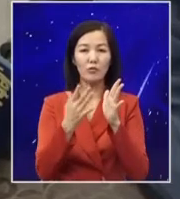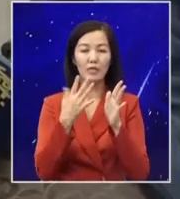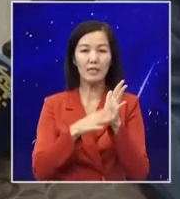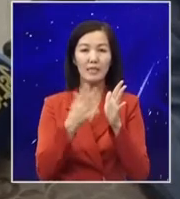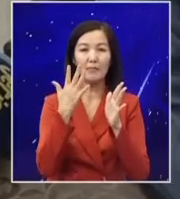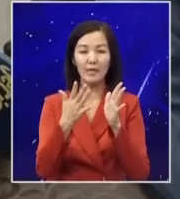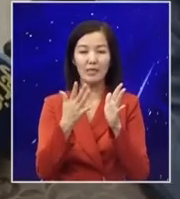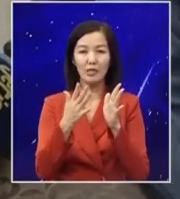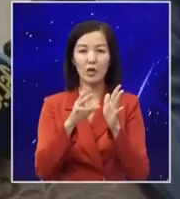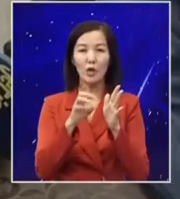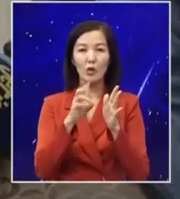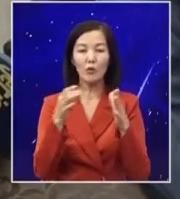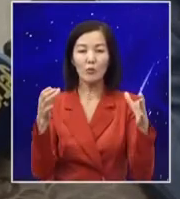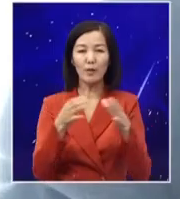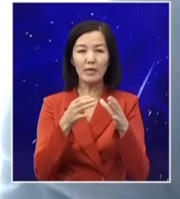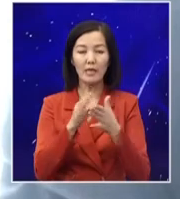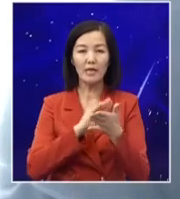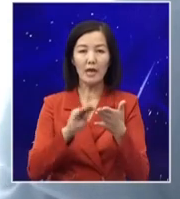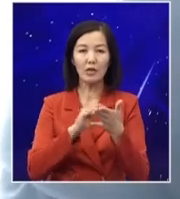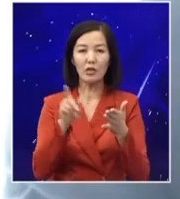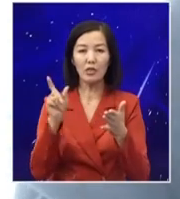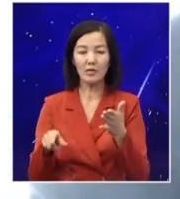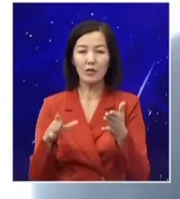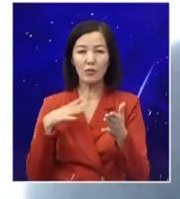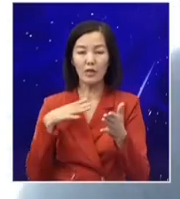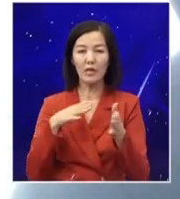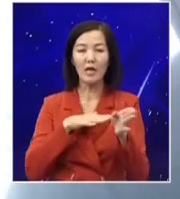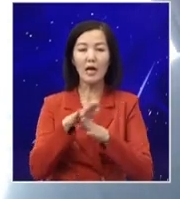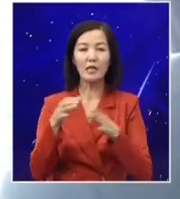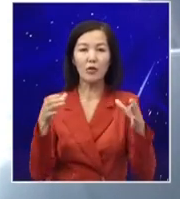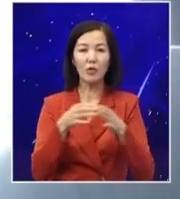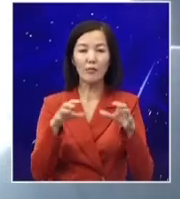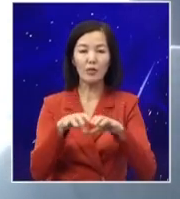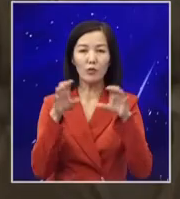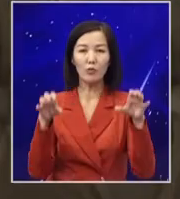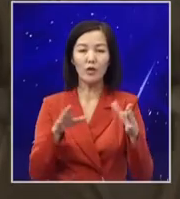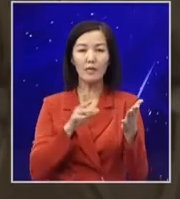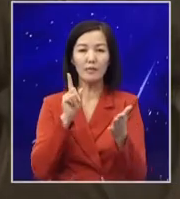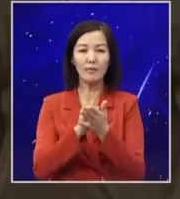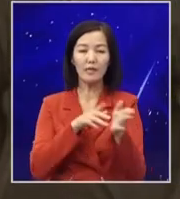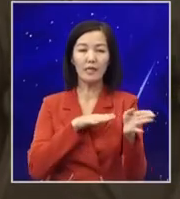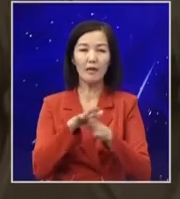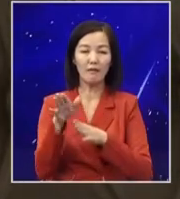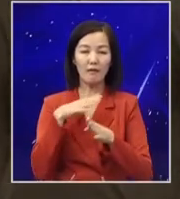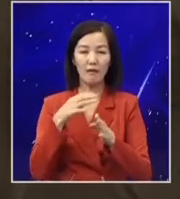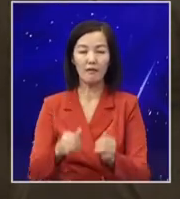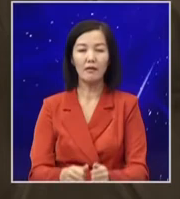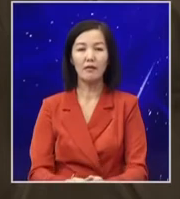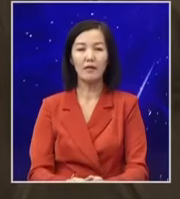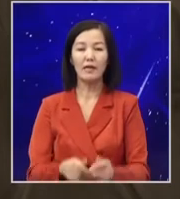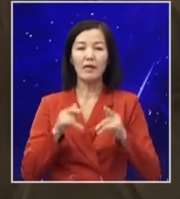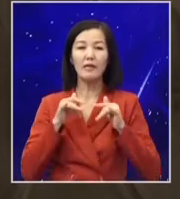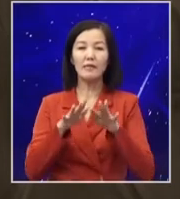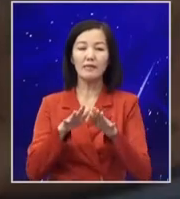1984-85 жылдары Күрт аудандық партия комитетінің хатшысы, аудандық атқару комитетінің төрағасы сынды міндеттерді мойнына алған. Іскер